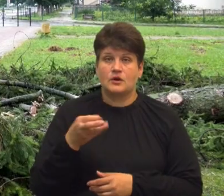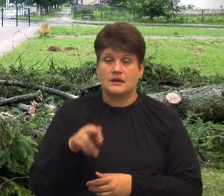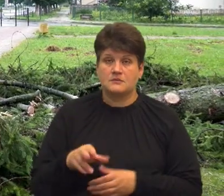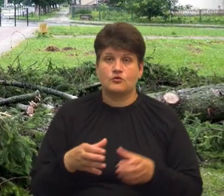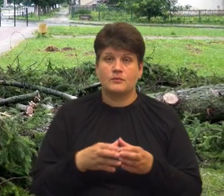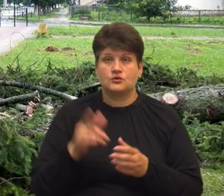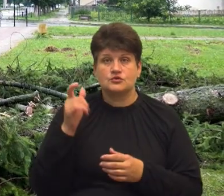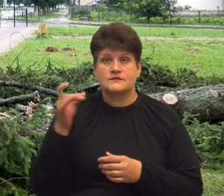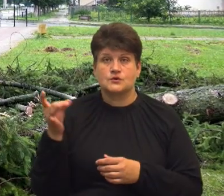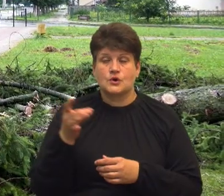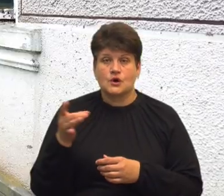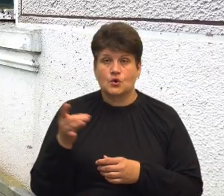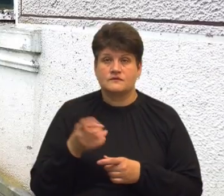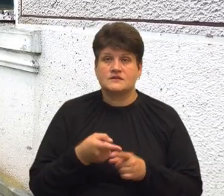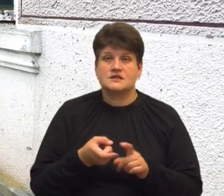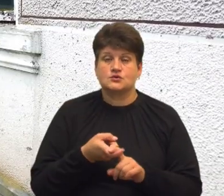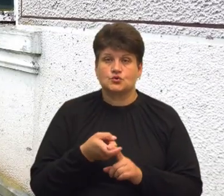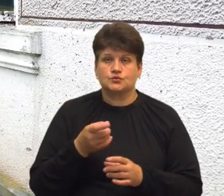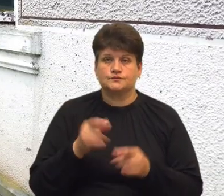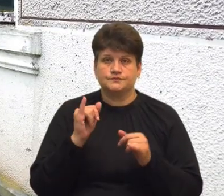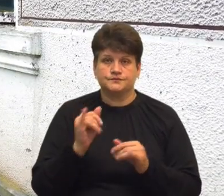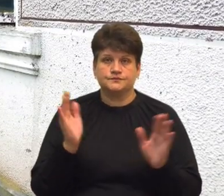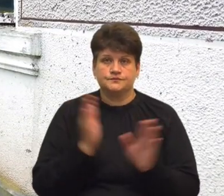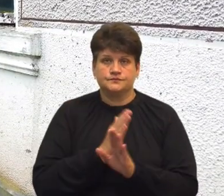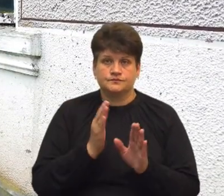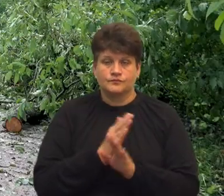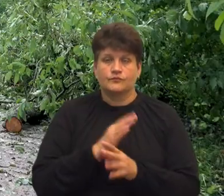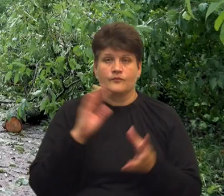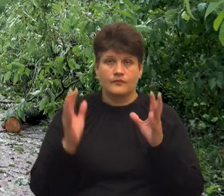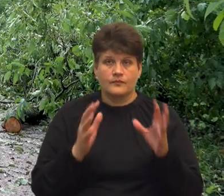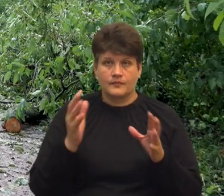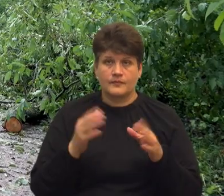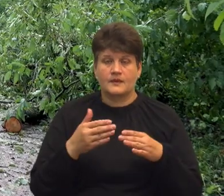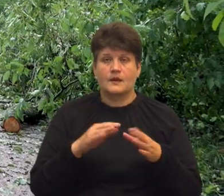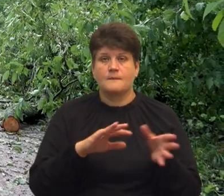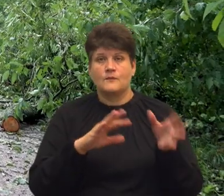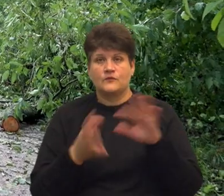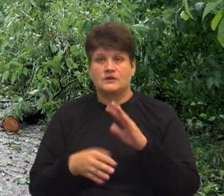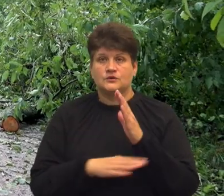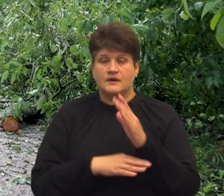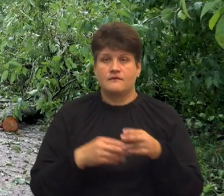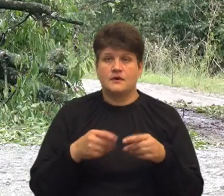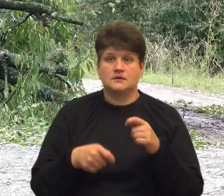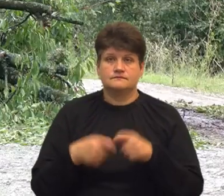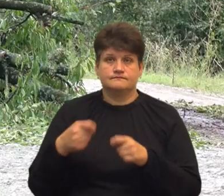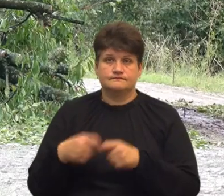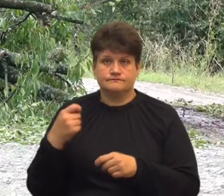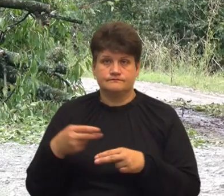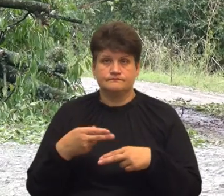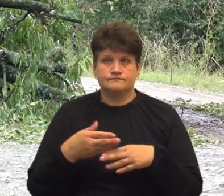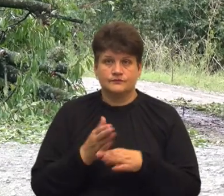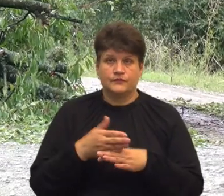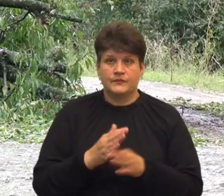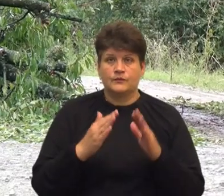Чортківського району через грози град та сильні пориви вітру пошкодило будівлі та повалило дерева тоді без електропостачання залишились